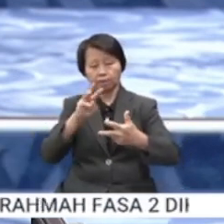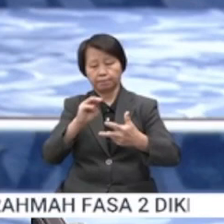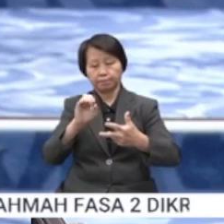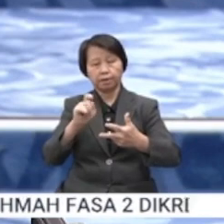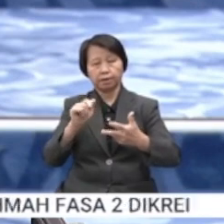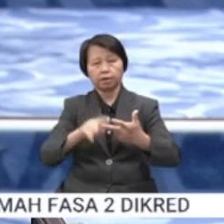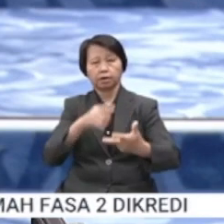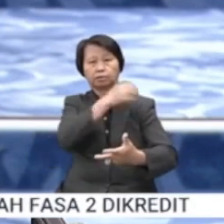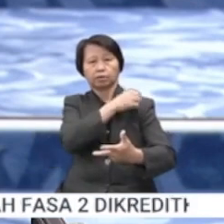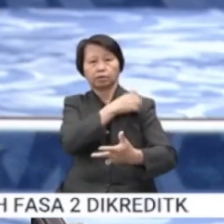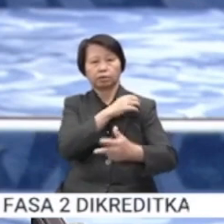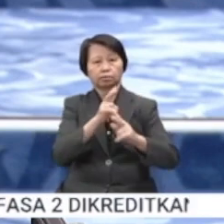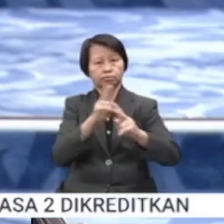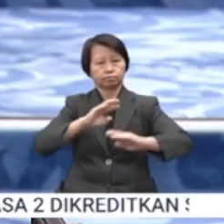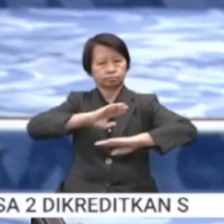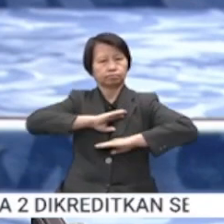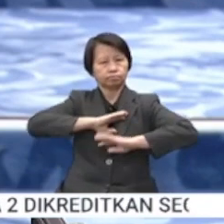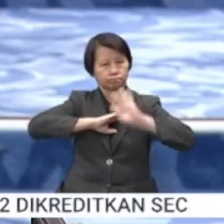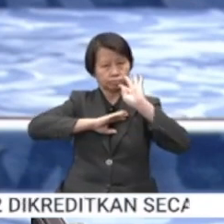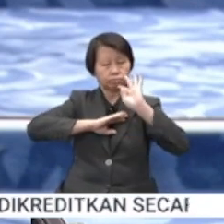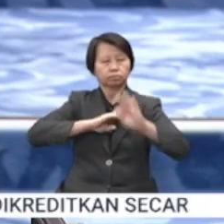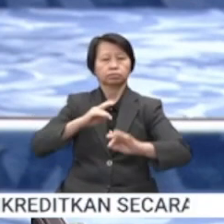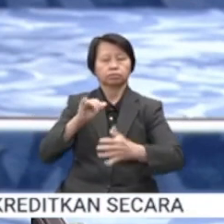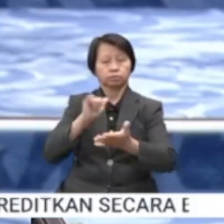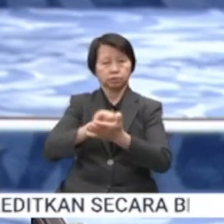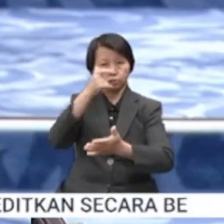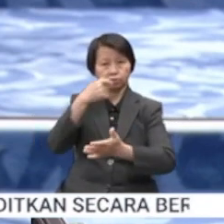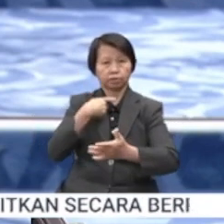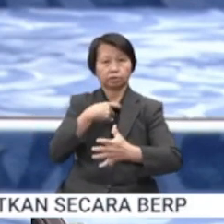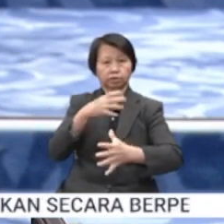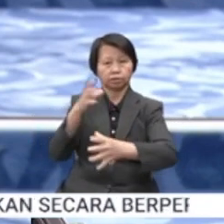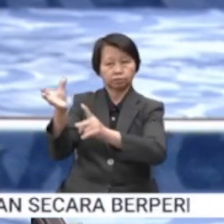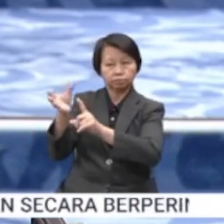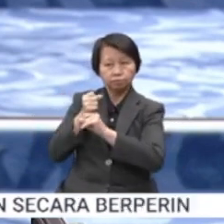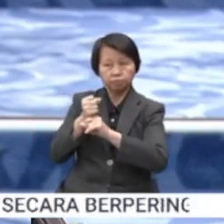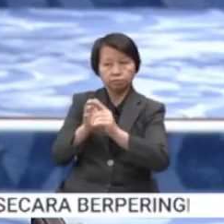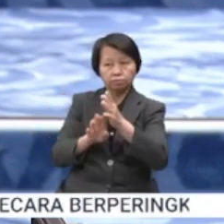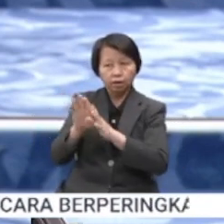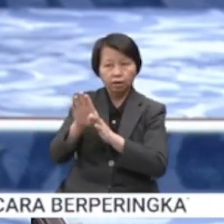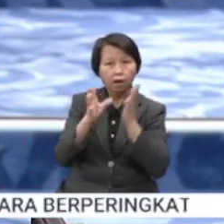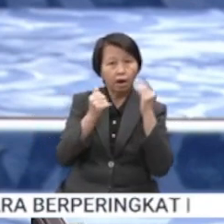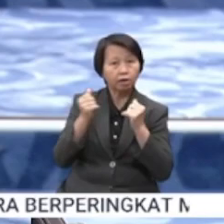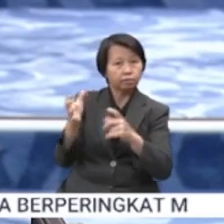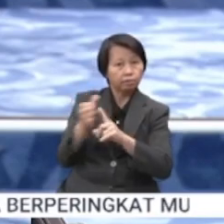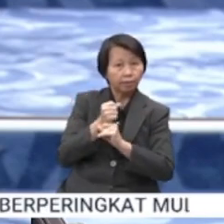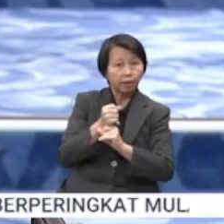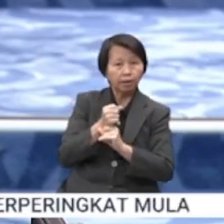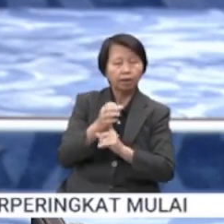pegawai-pegawai sangat memuaskan yang menyebabkan kita dapat mencapai prestasi yang diharapkan.